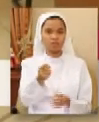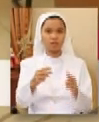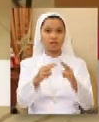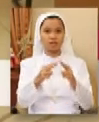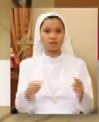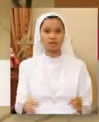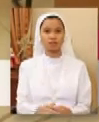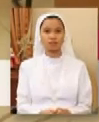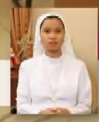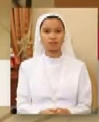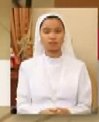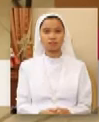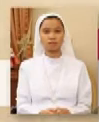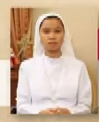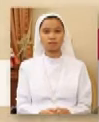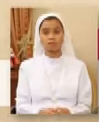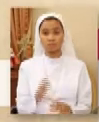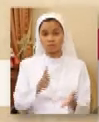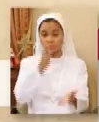serve them food.